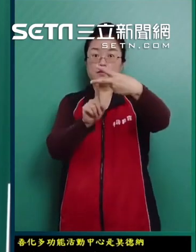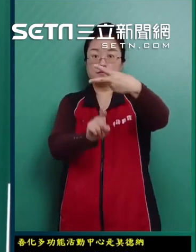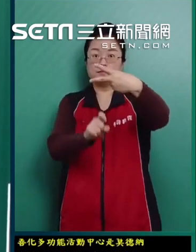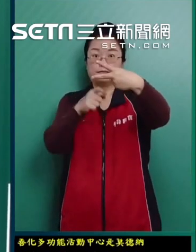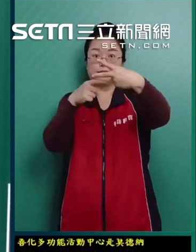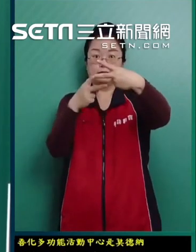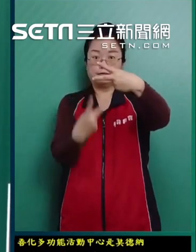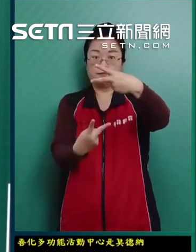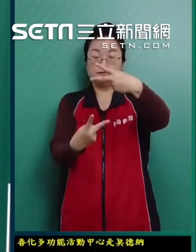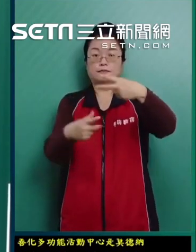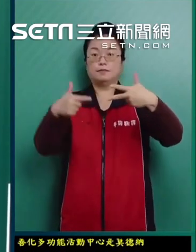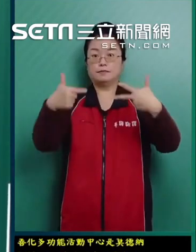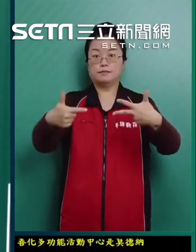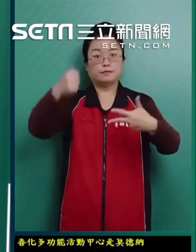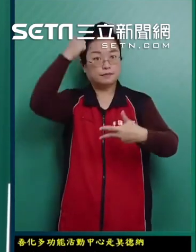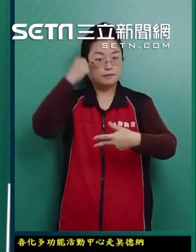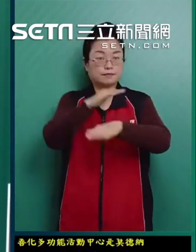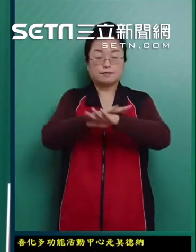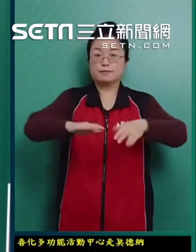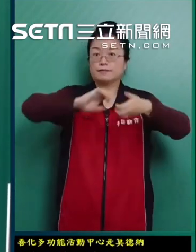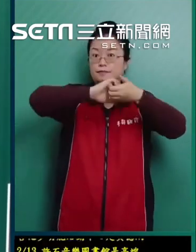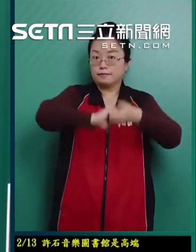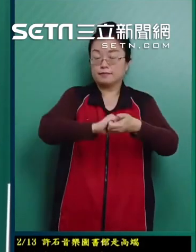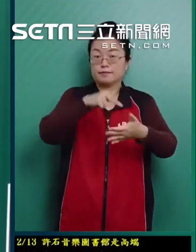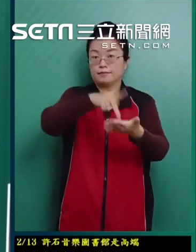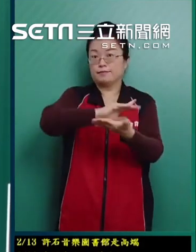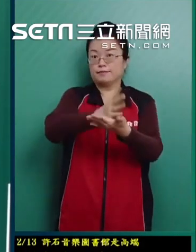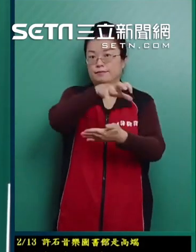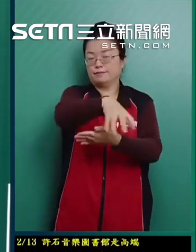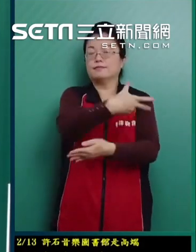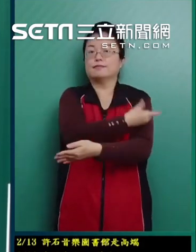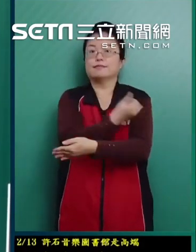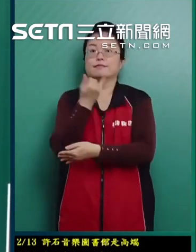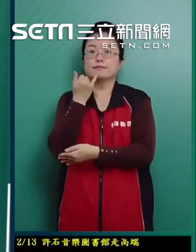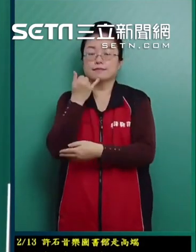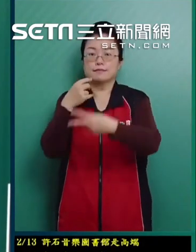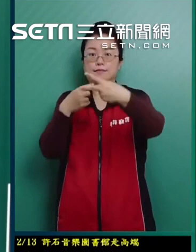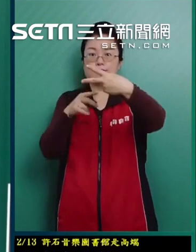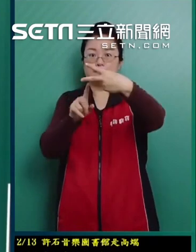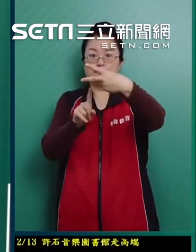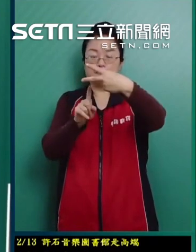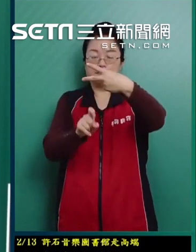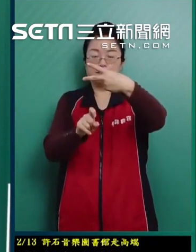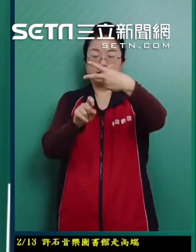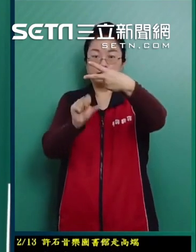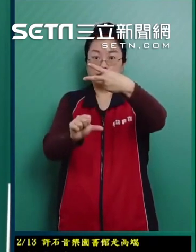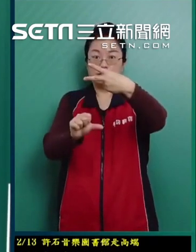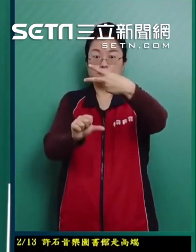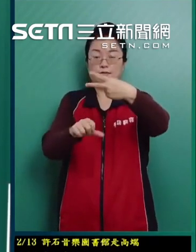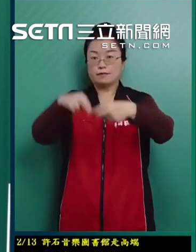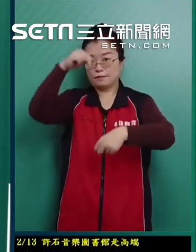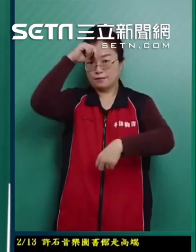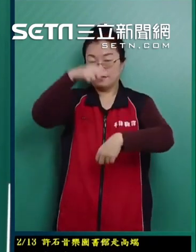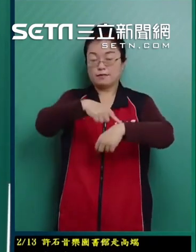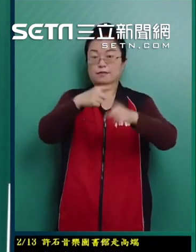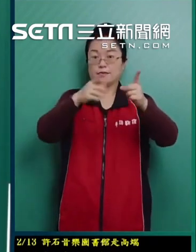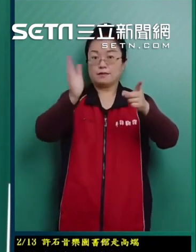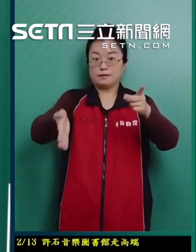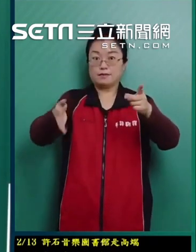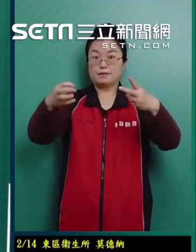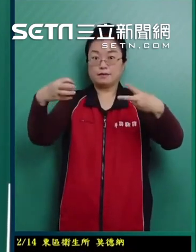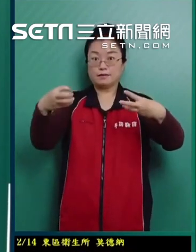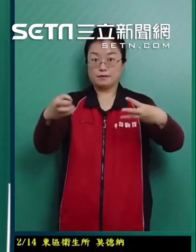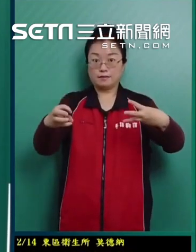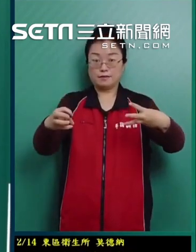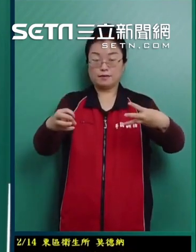六上午在安定图书馆打莫德纳。2月15号礼拜二下午1点半到3点，东山区大科